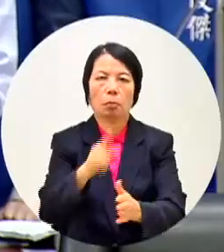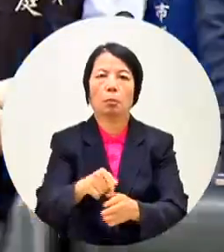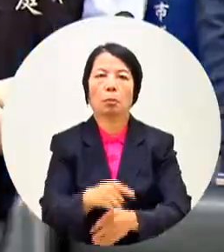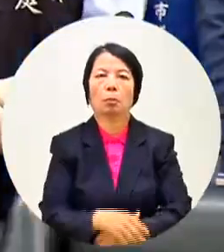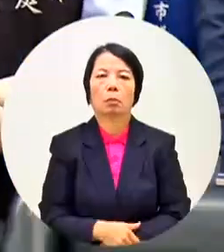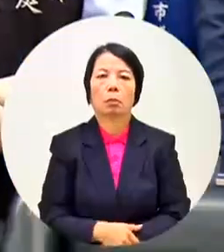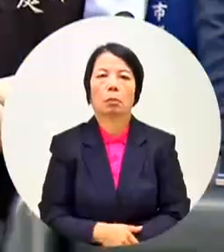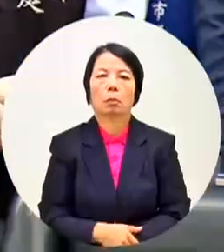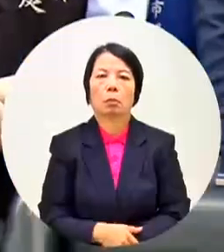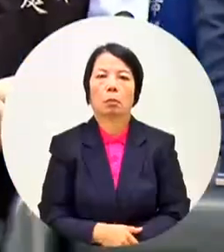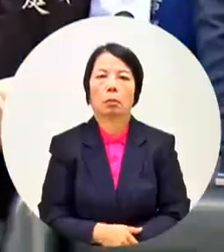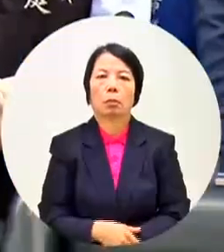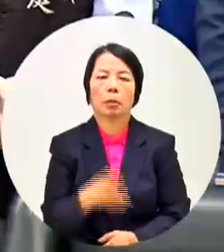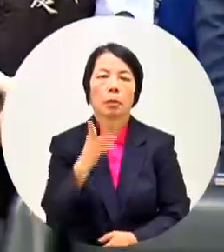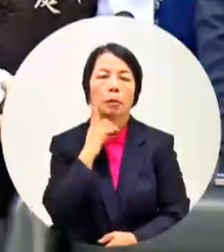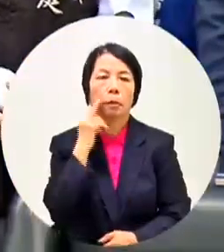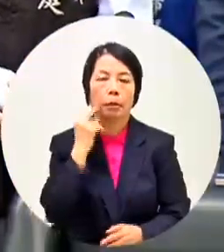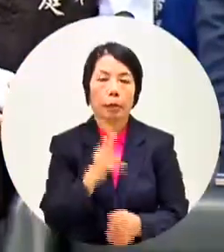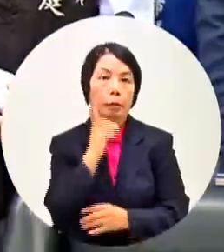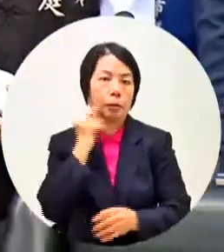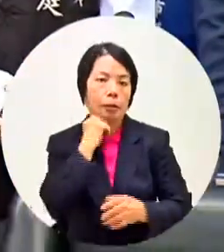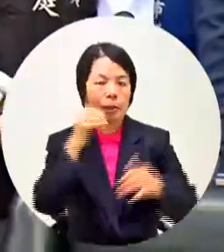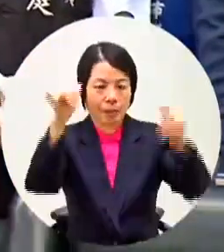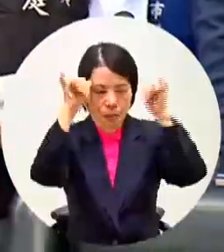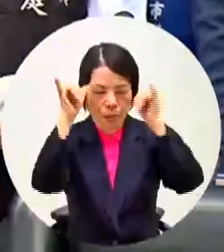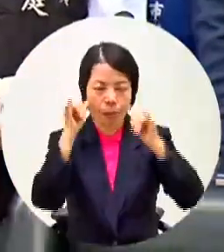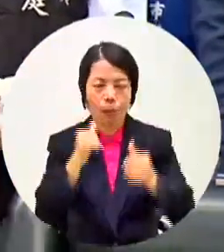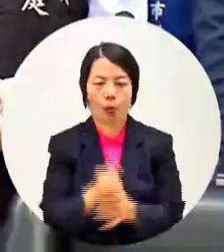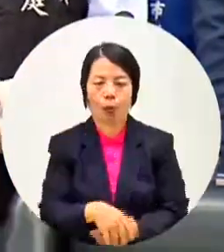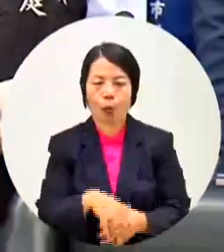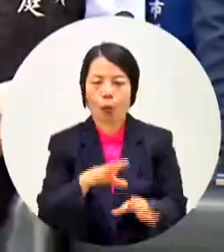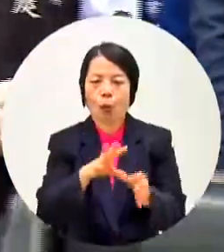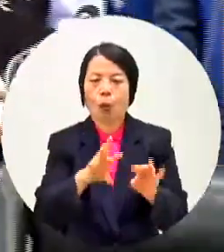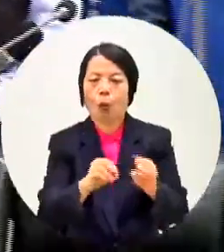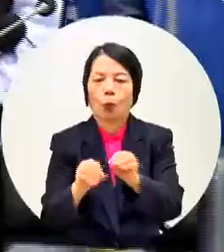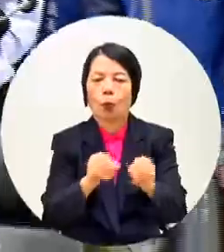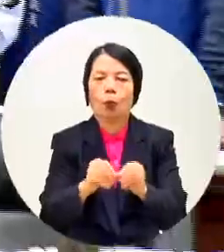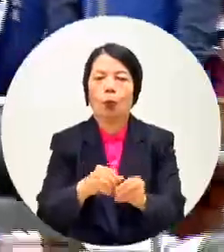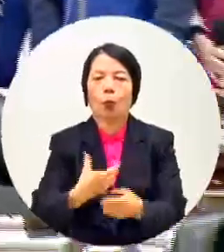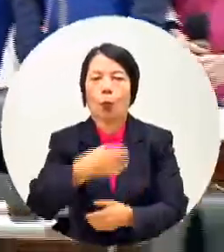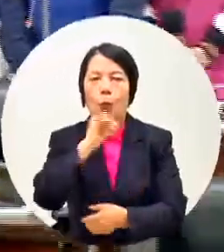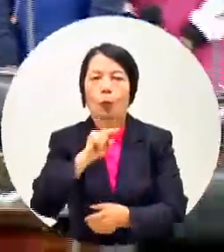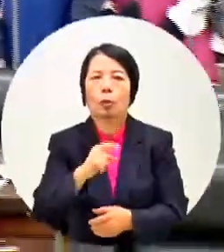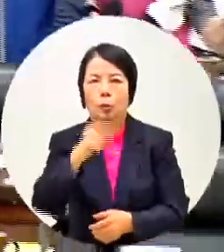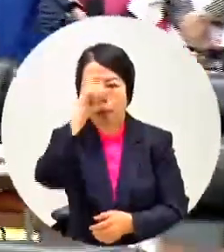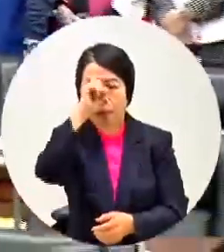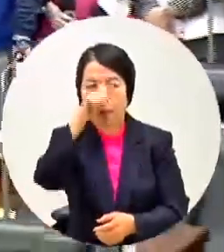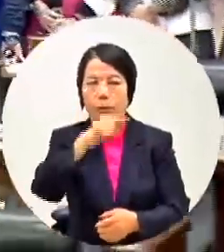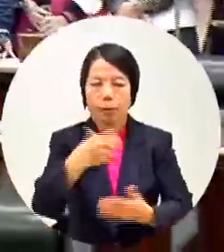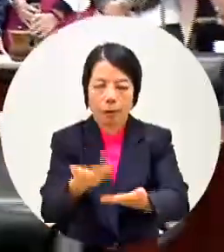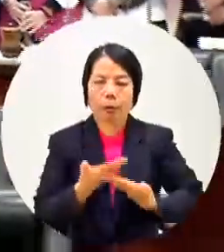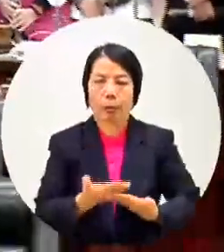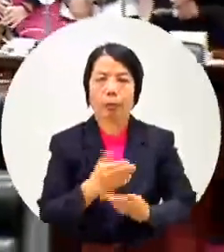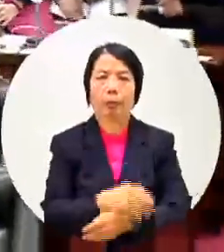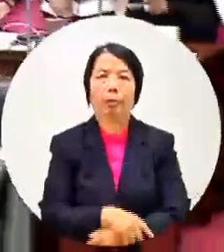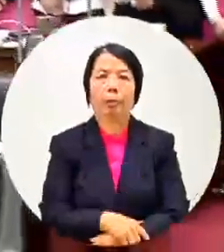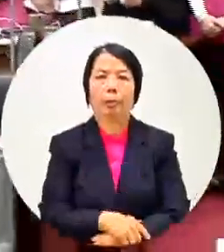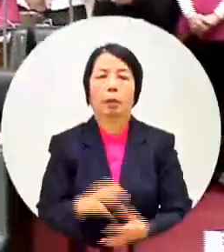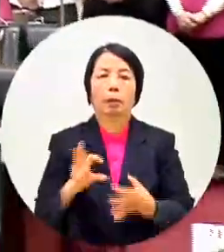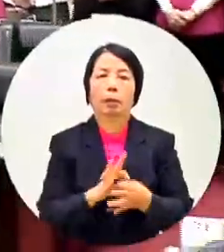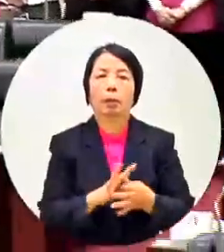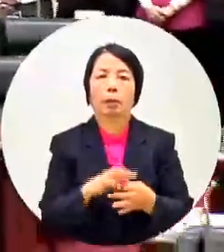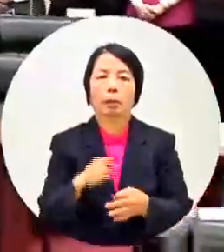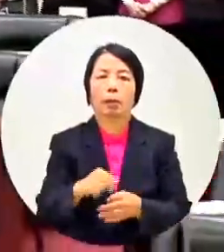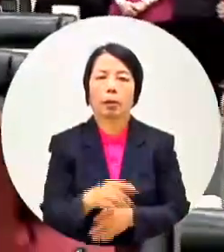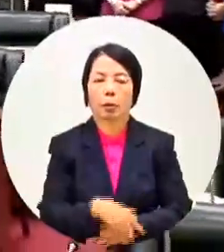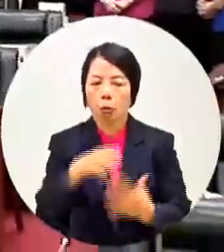们希望市长，希望你收下这个，因为哦，从选举一直到现